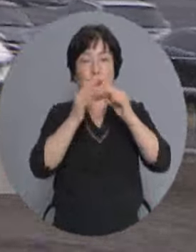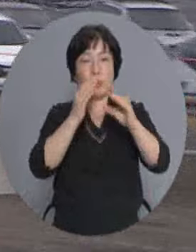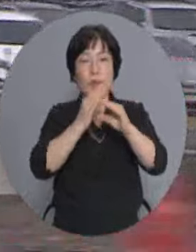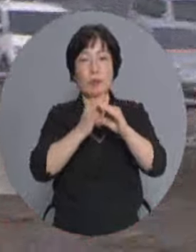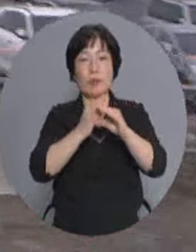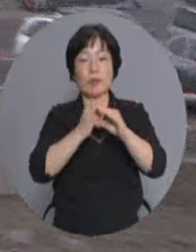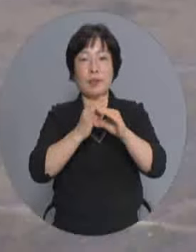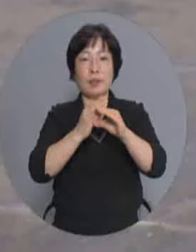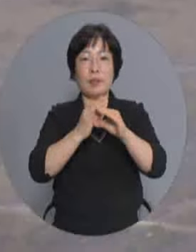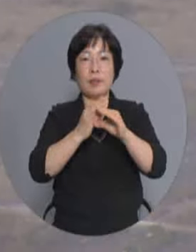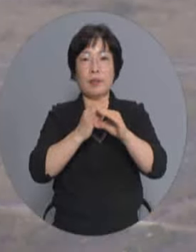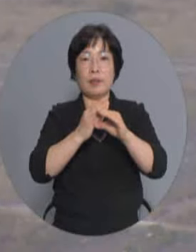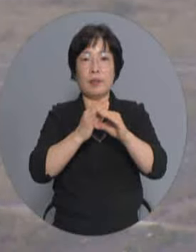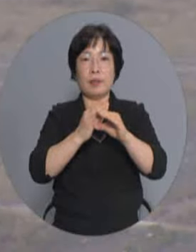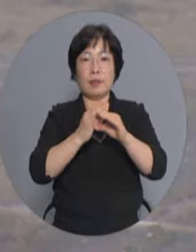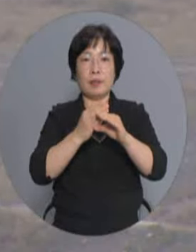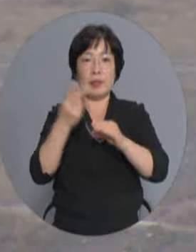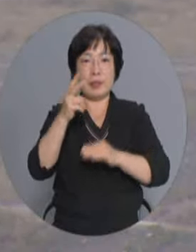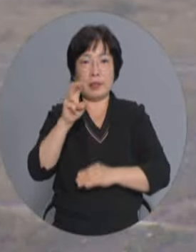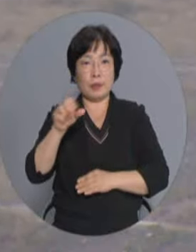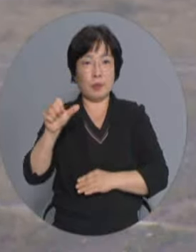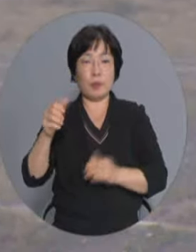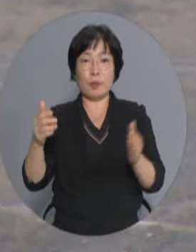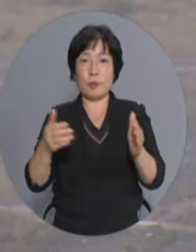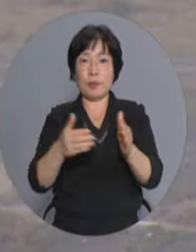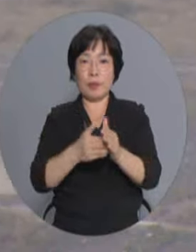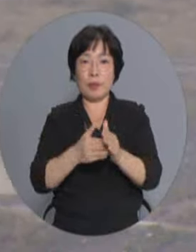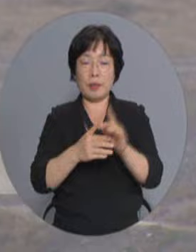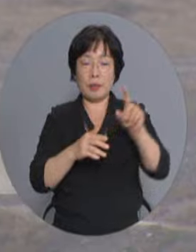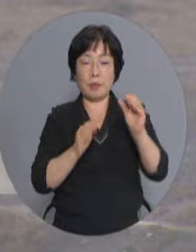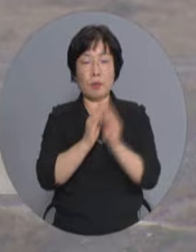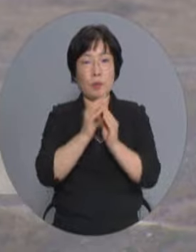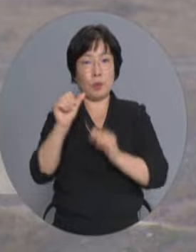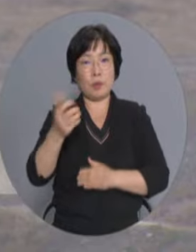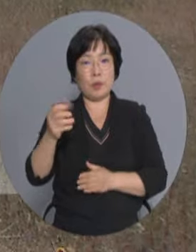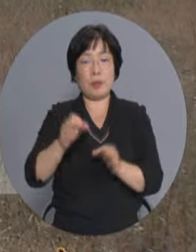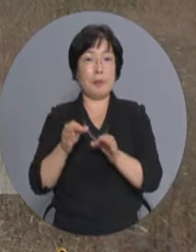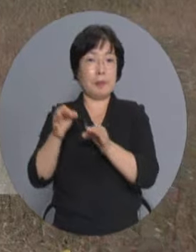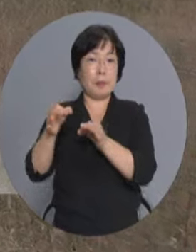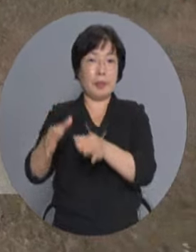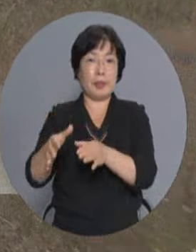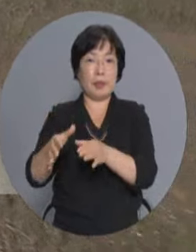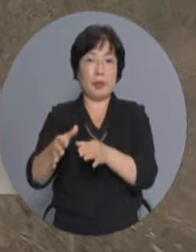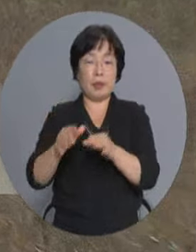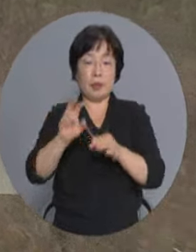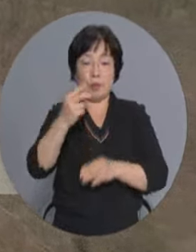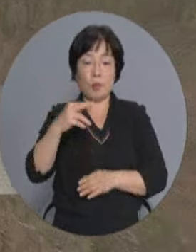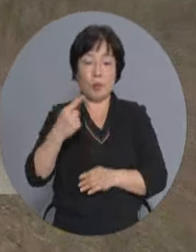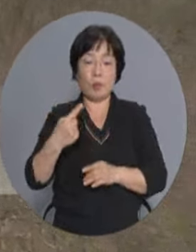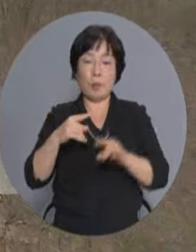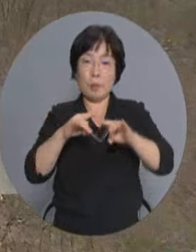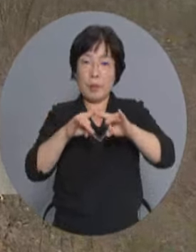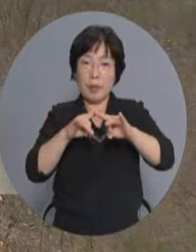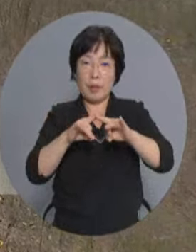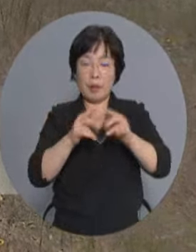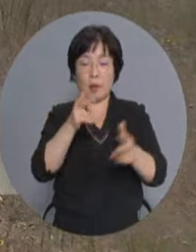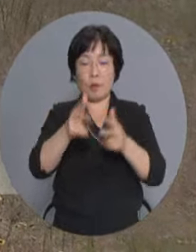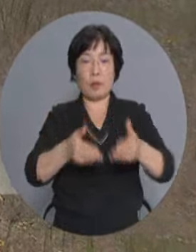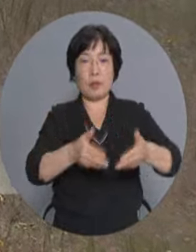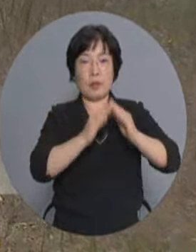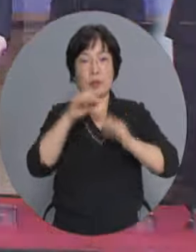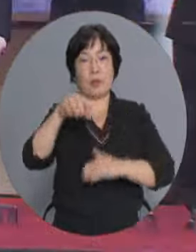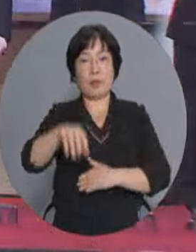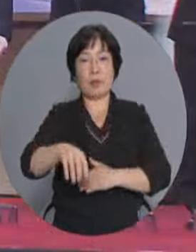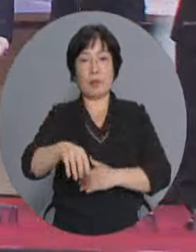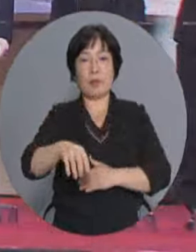보이고 있습니다 2035년까지 15조 5천억원이 투입되 묘도 에코에너지 허브가 들어설